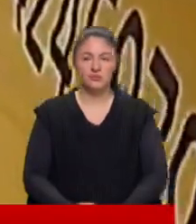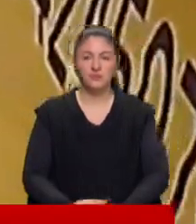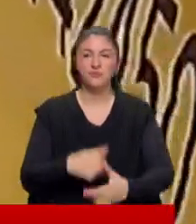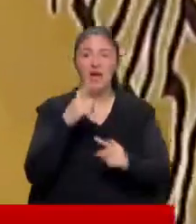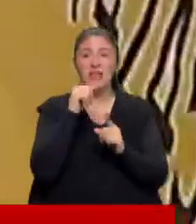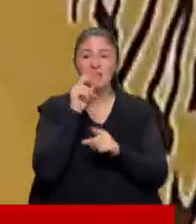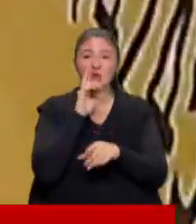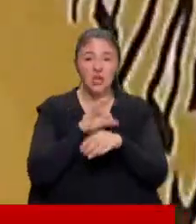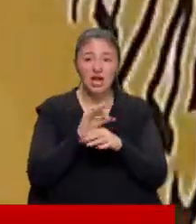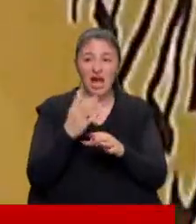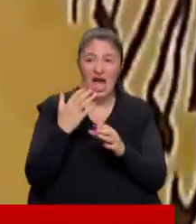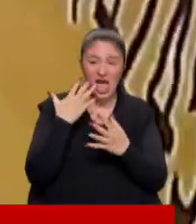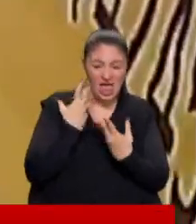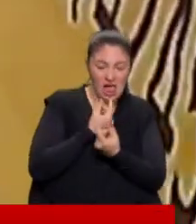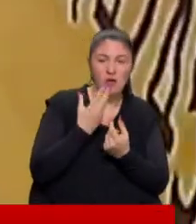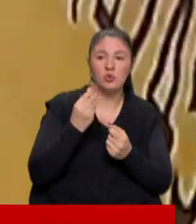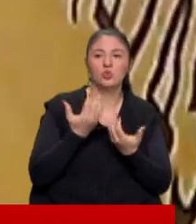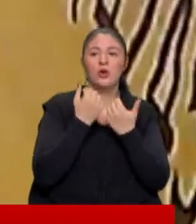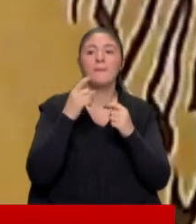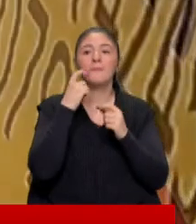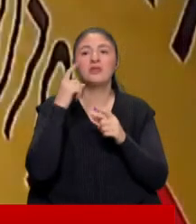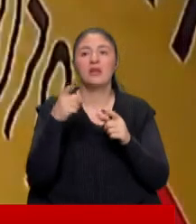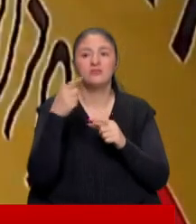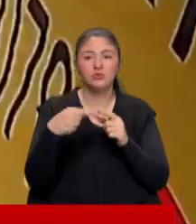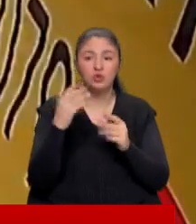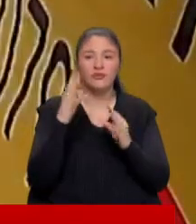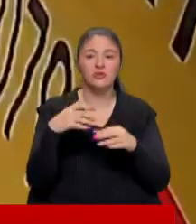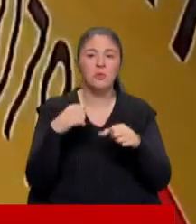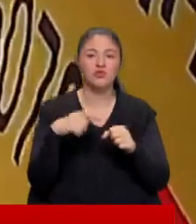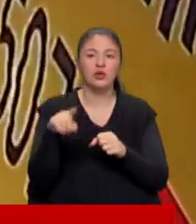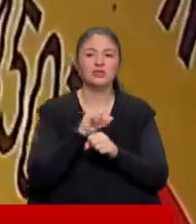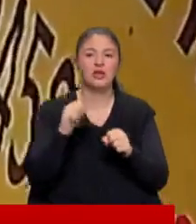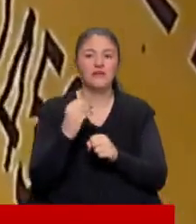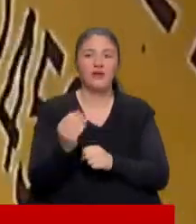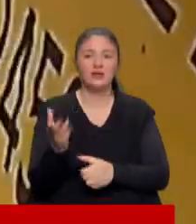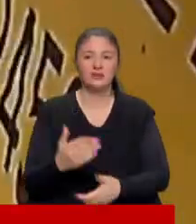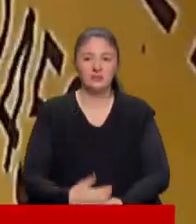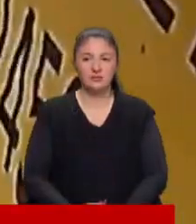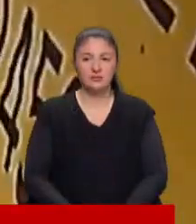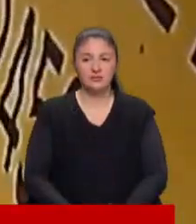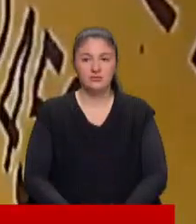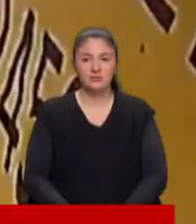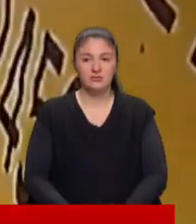Bir adam son anda ezilmekten kurtuldu. Metal bloklar çok sayıda motosiklete hasar verdi.